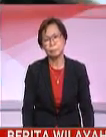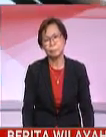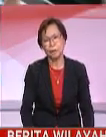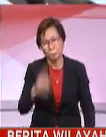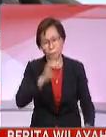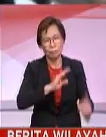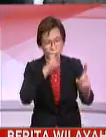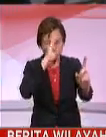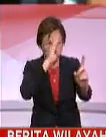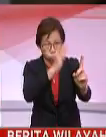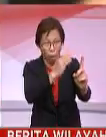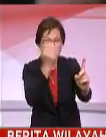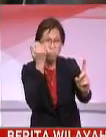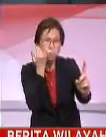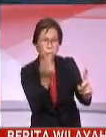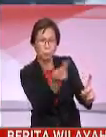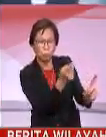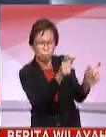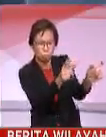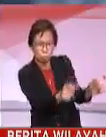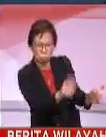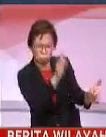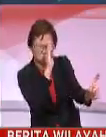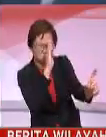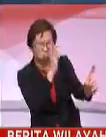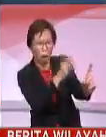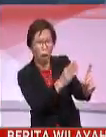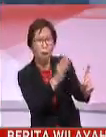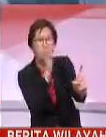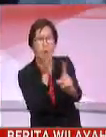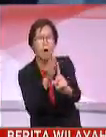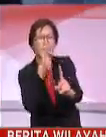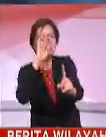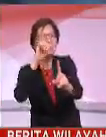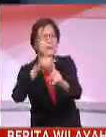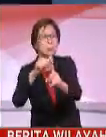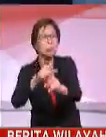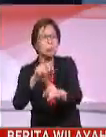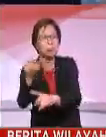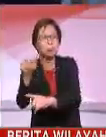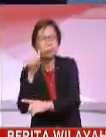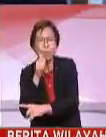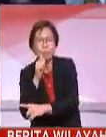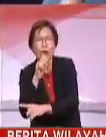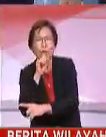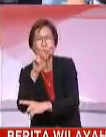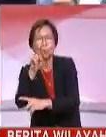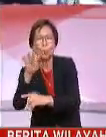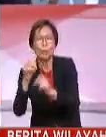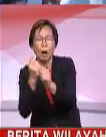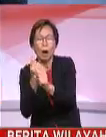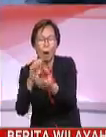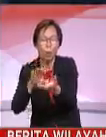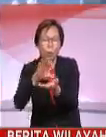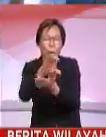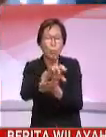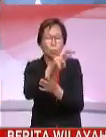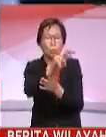Bagi pertuduhan pertama, kedua-dua tertuduh didakwa menipu Nur Raihan Syabila, 24 tahun untuk melaburkan